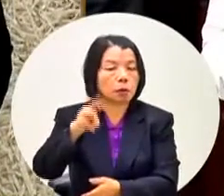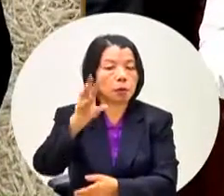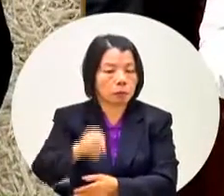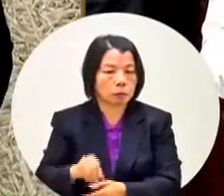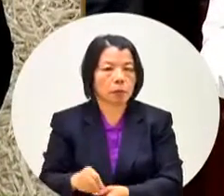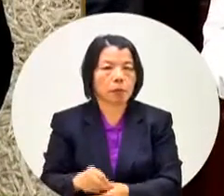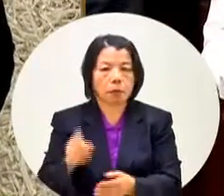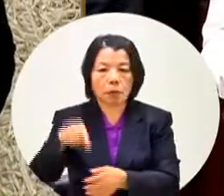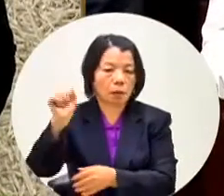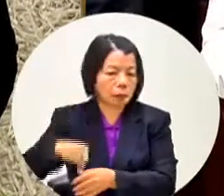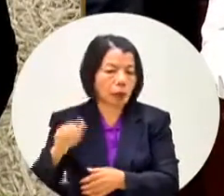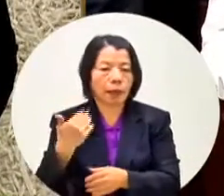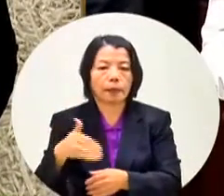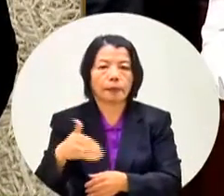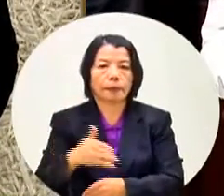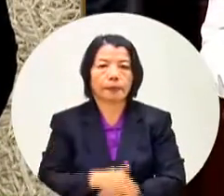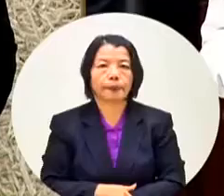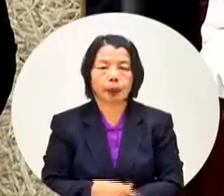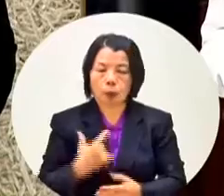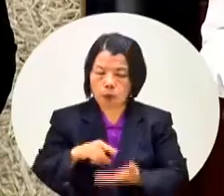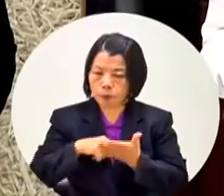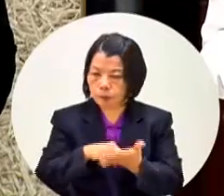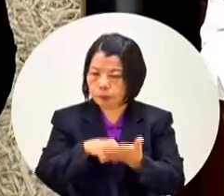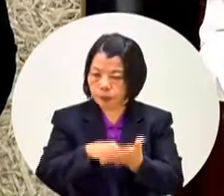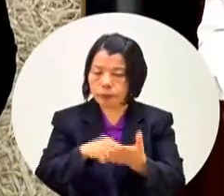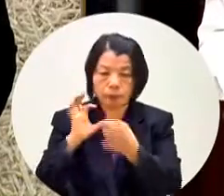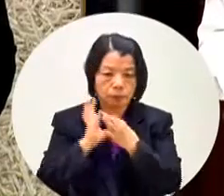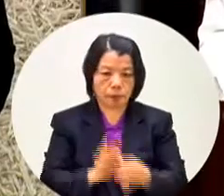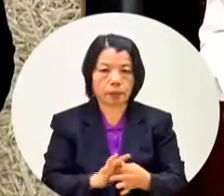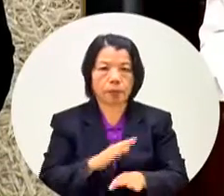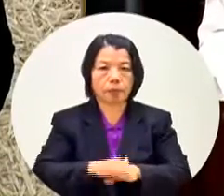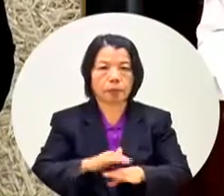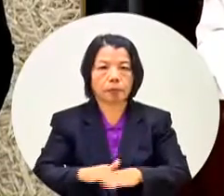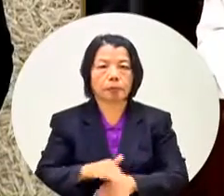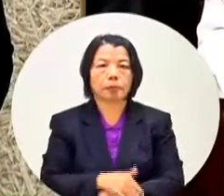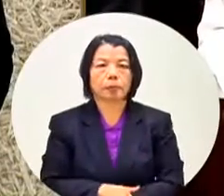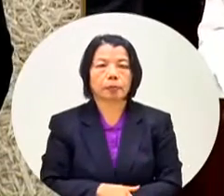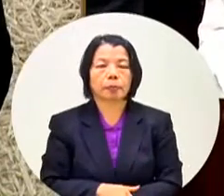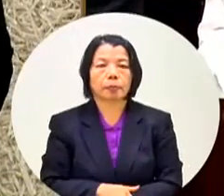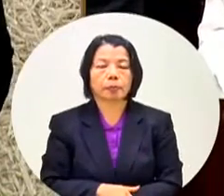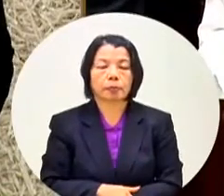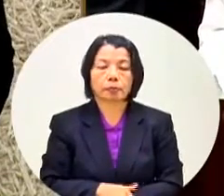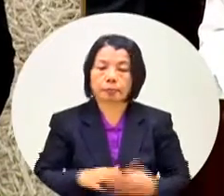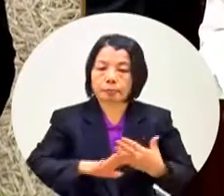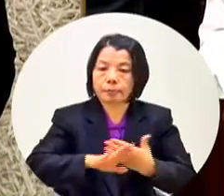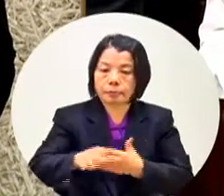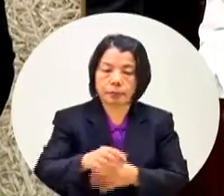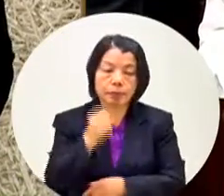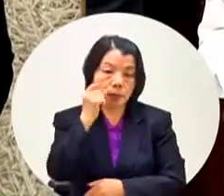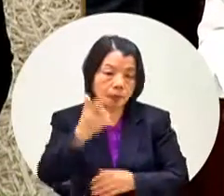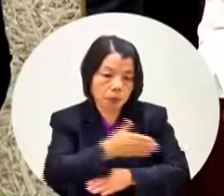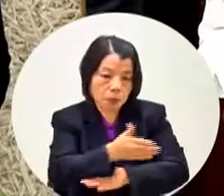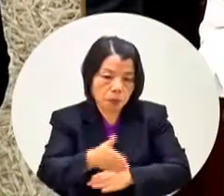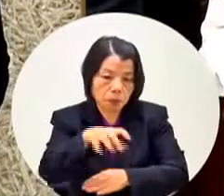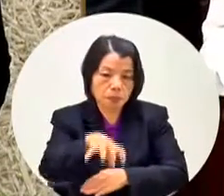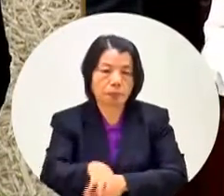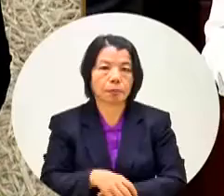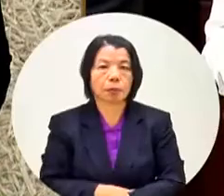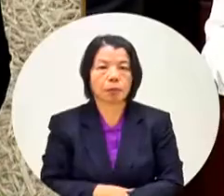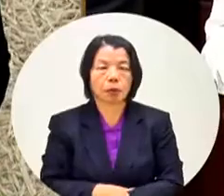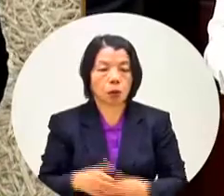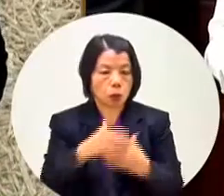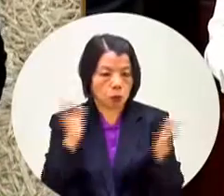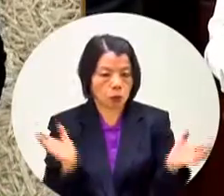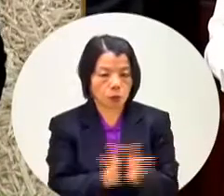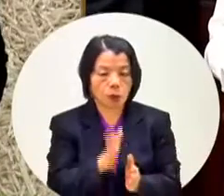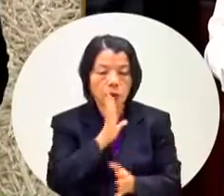跟10栋的历史建筑。那我们其实文化局是分区跟国防部是分区代管。那乐群的部分，